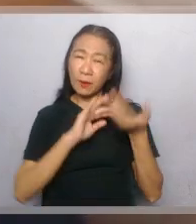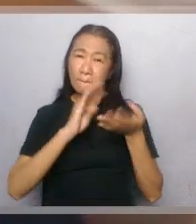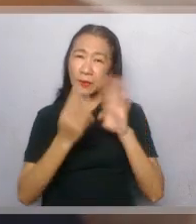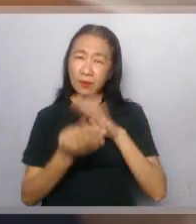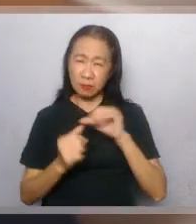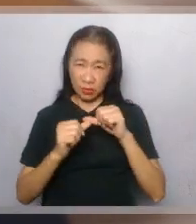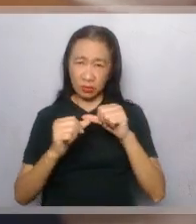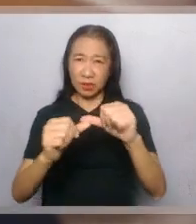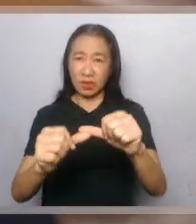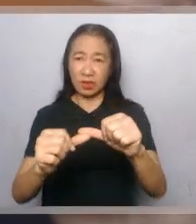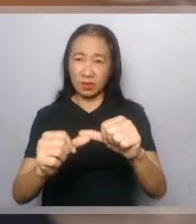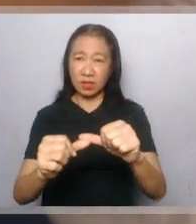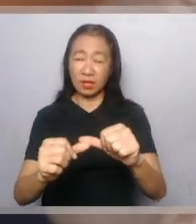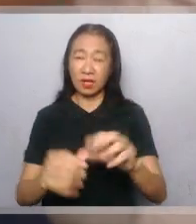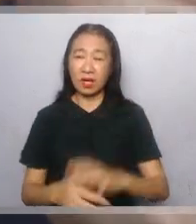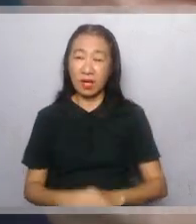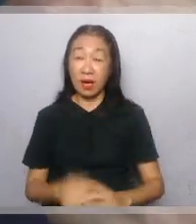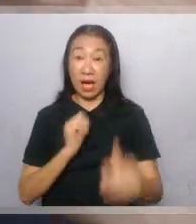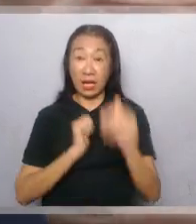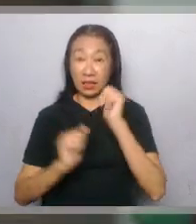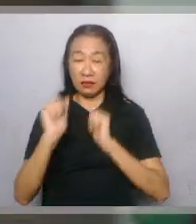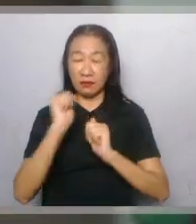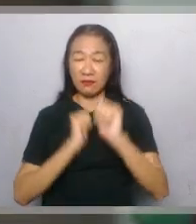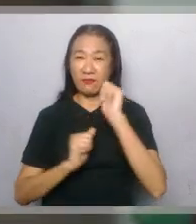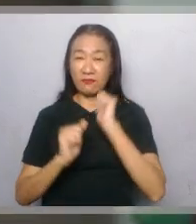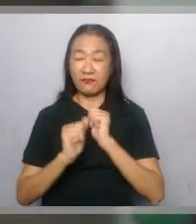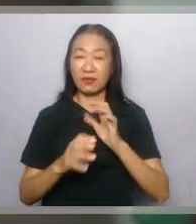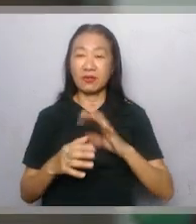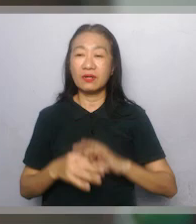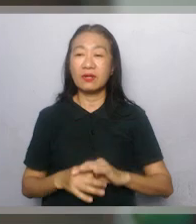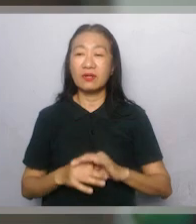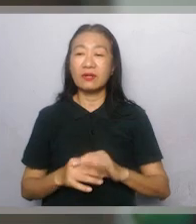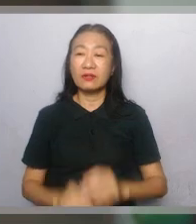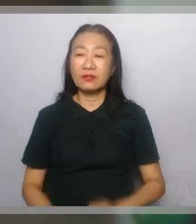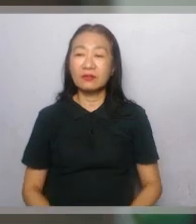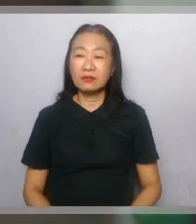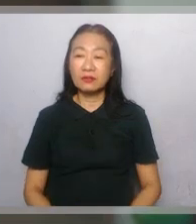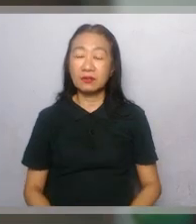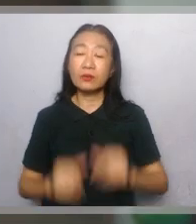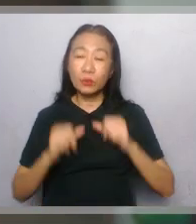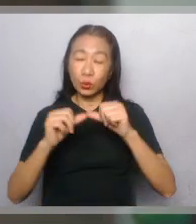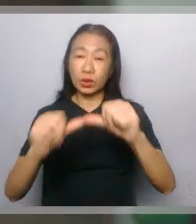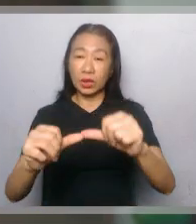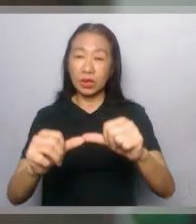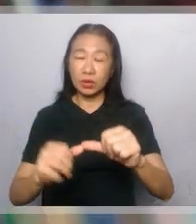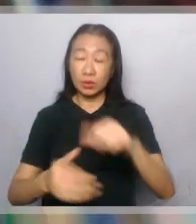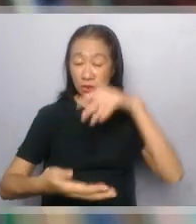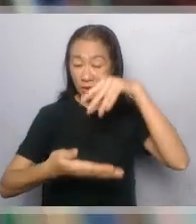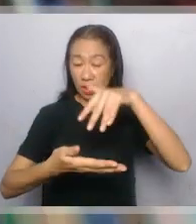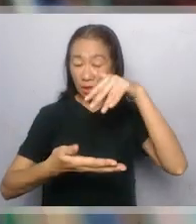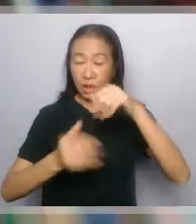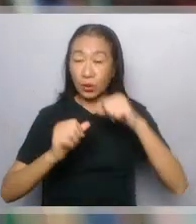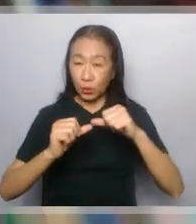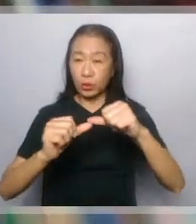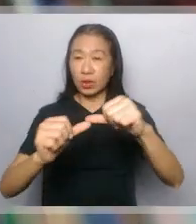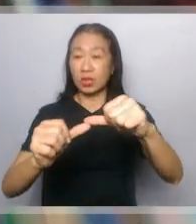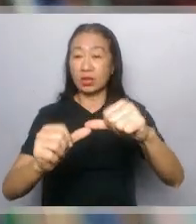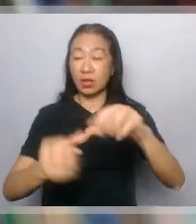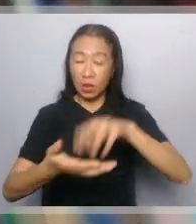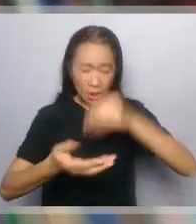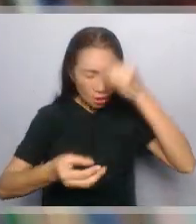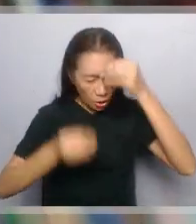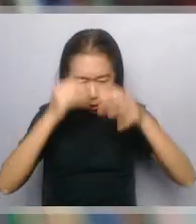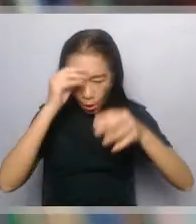Sana maging patuloy siya na maging bibo, maging active, patuloy na mag-aral, patuloy